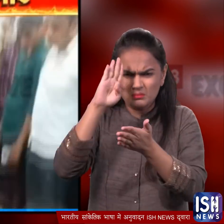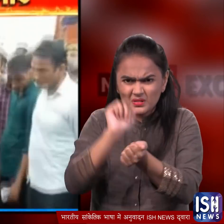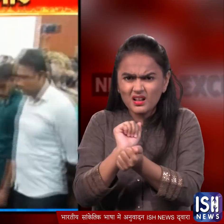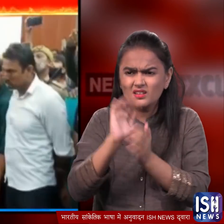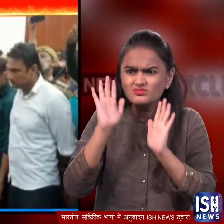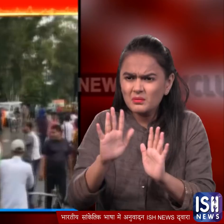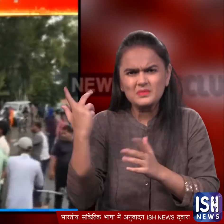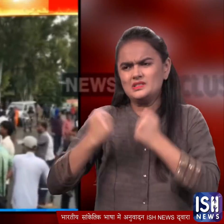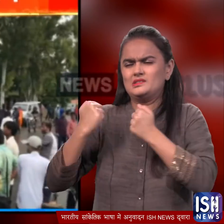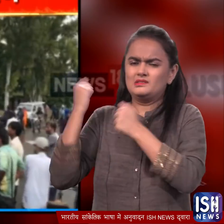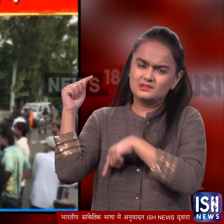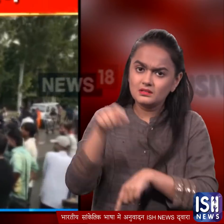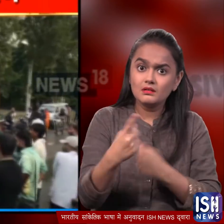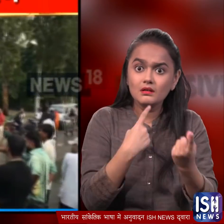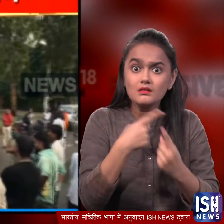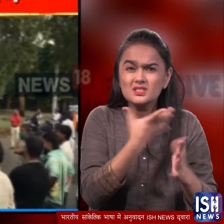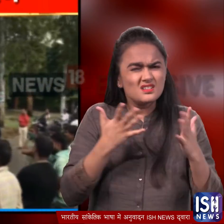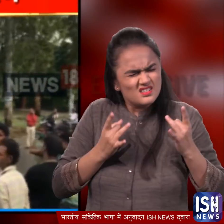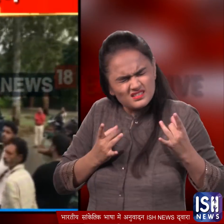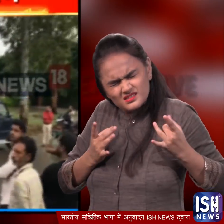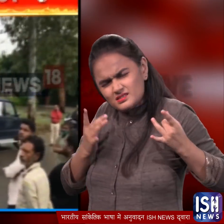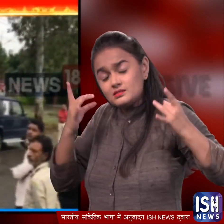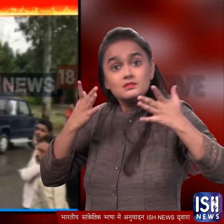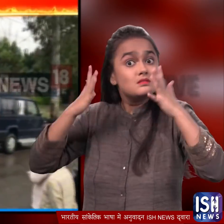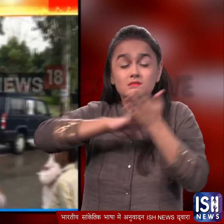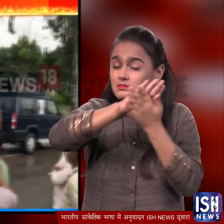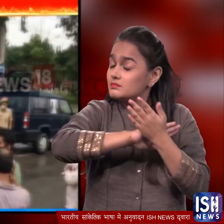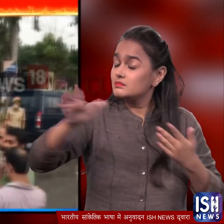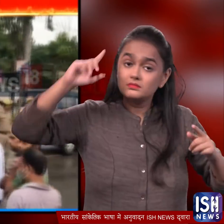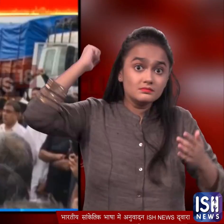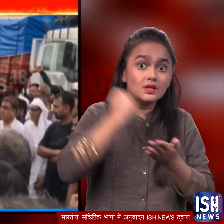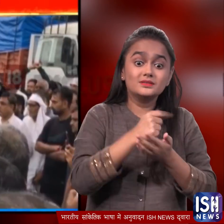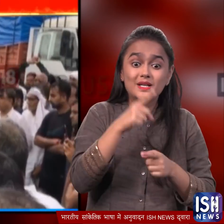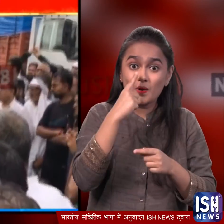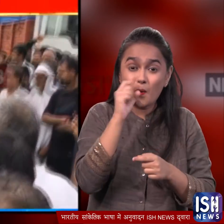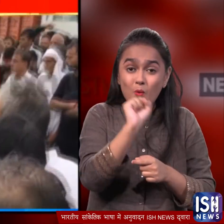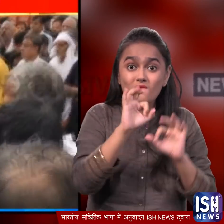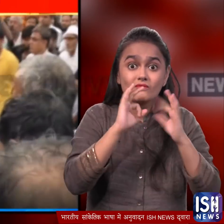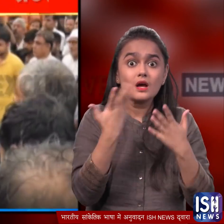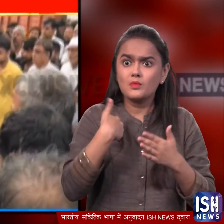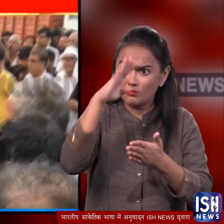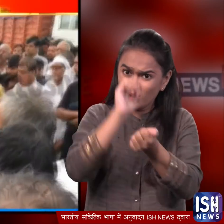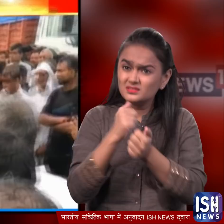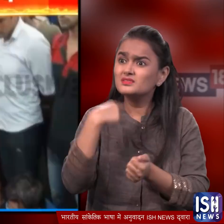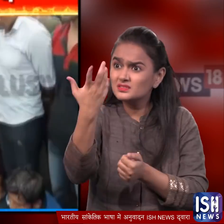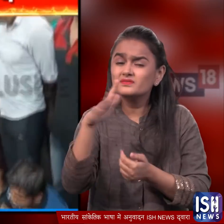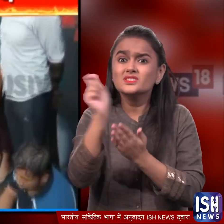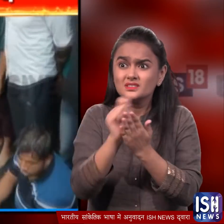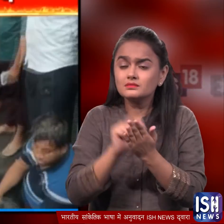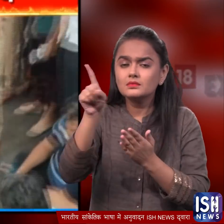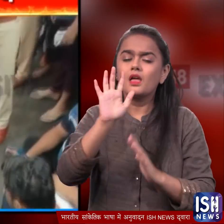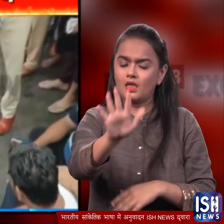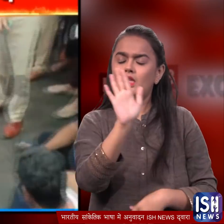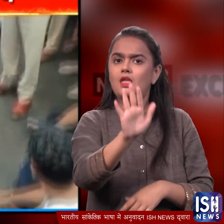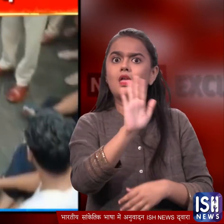फौरन मौके पर पहुंच गई। लेकिन उनका गुस्सा ऐसा फूटा कि मानो सब कुछ बर्बाद करके ही मानेंगे। लड़की के परिवार ने आरोप लगाया कि पुलिस ने इस